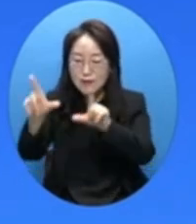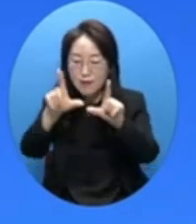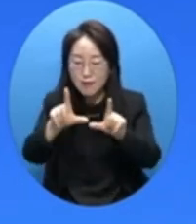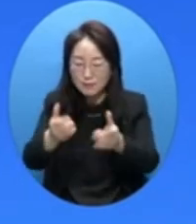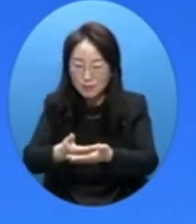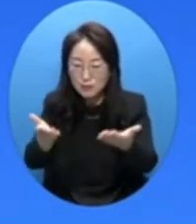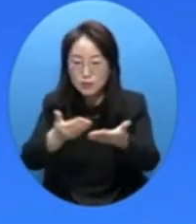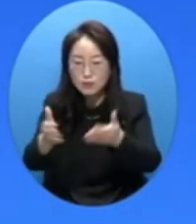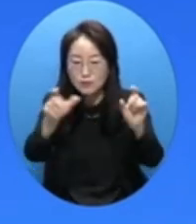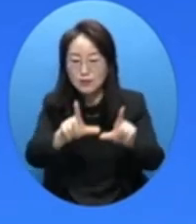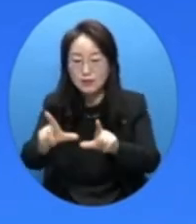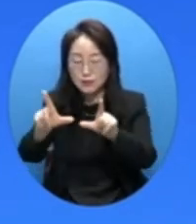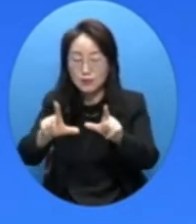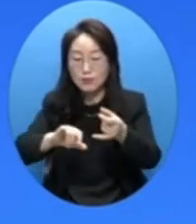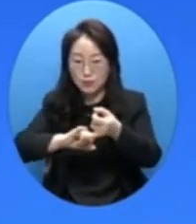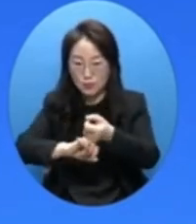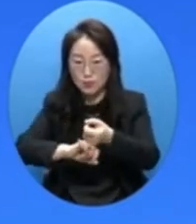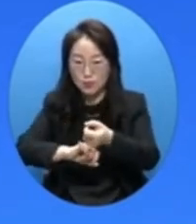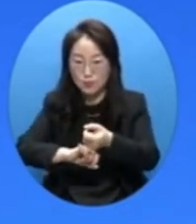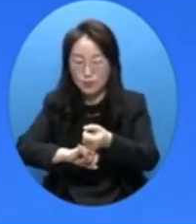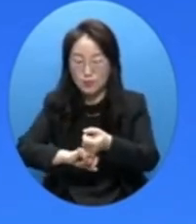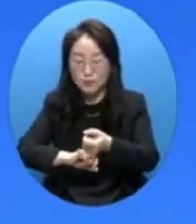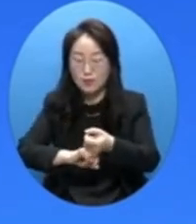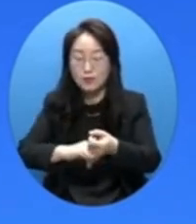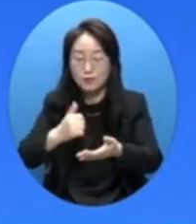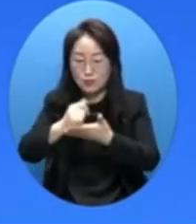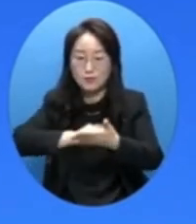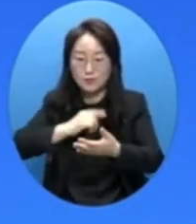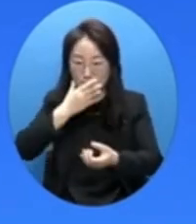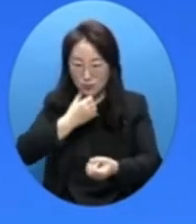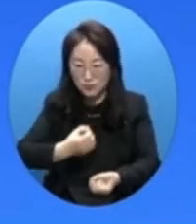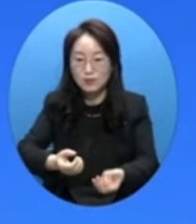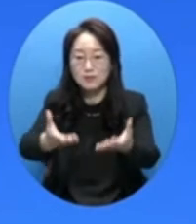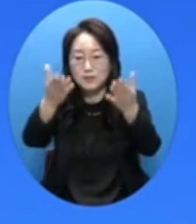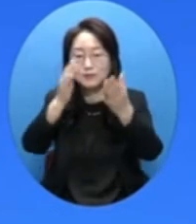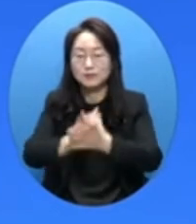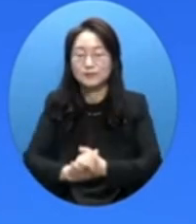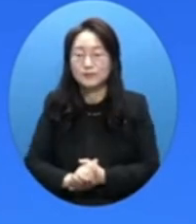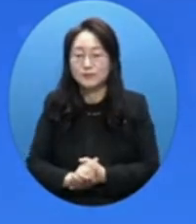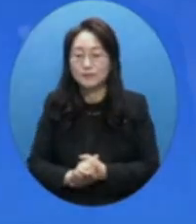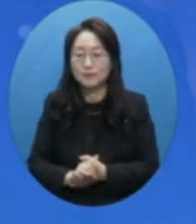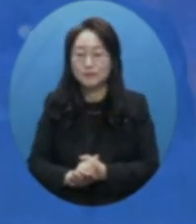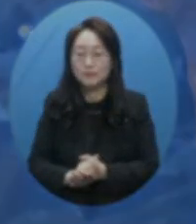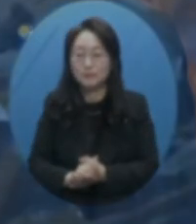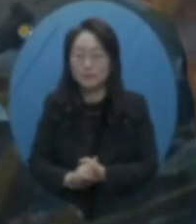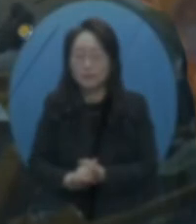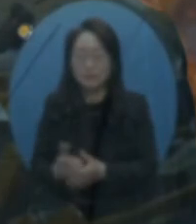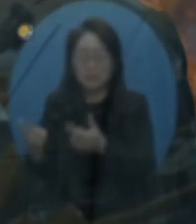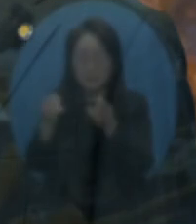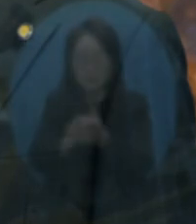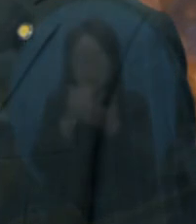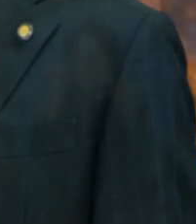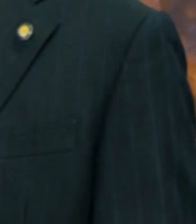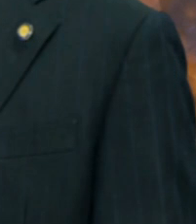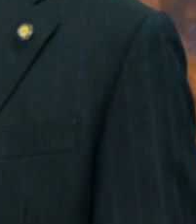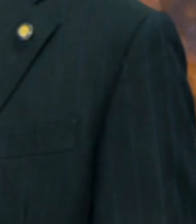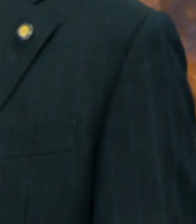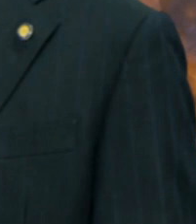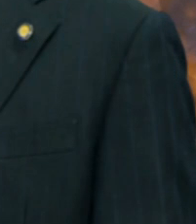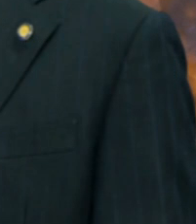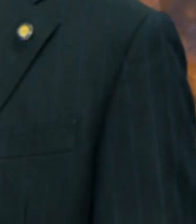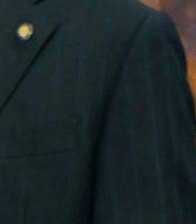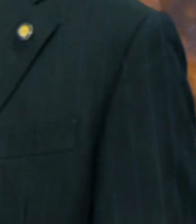주님의 귀한 일꾼들의 다 되시기를 주님의 이름으로 축원합니다 기도하겠습니다 사랑과